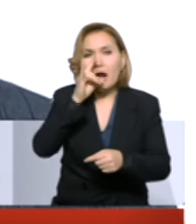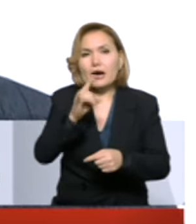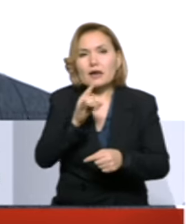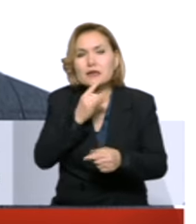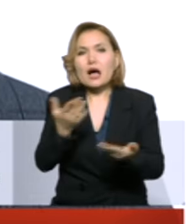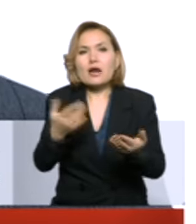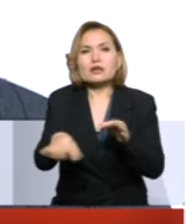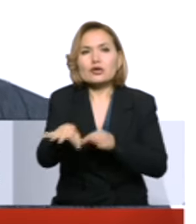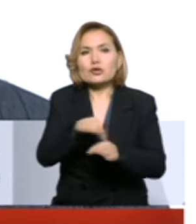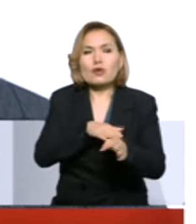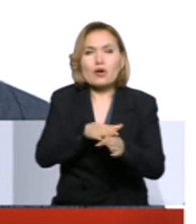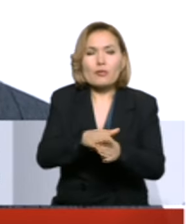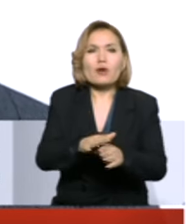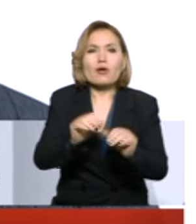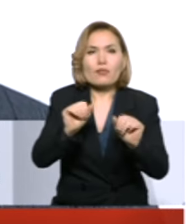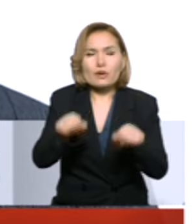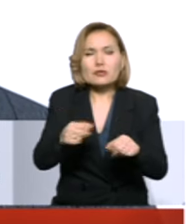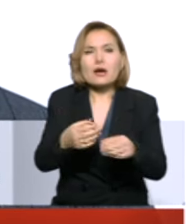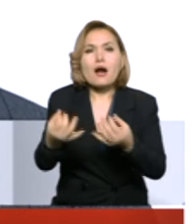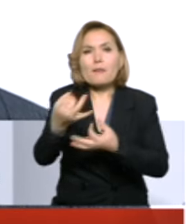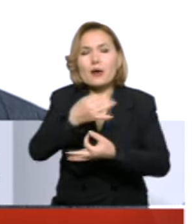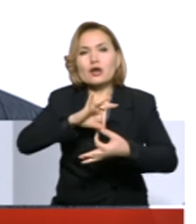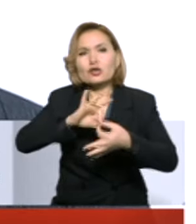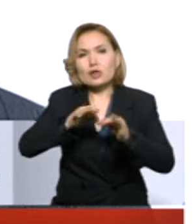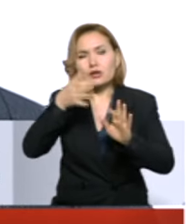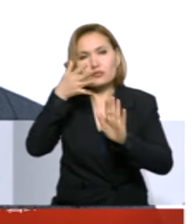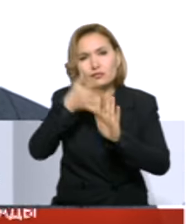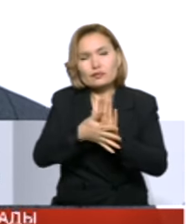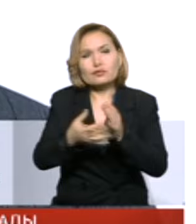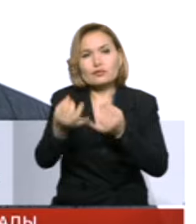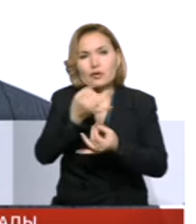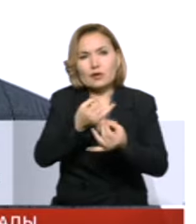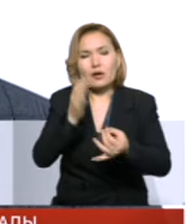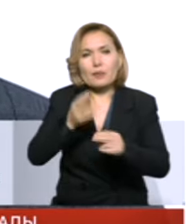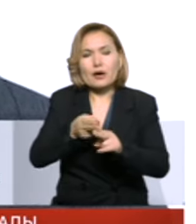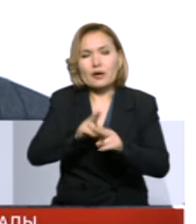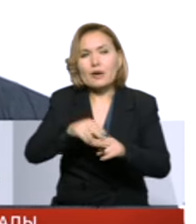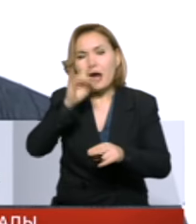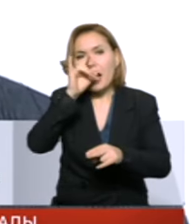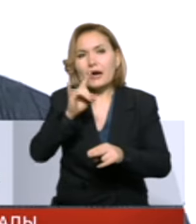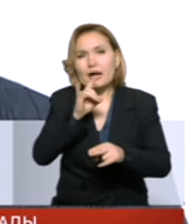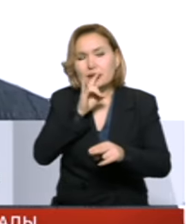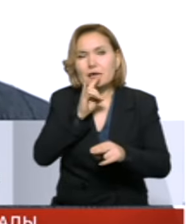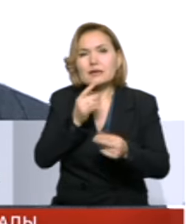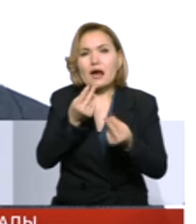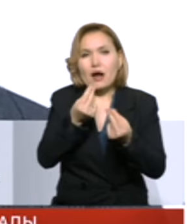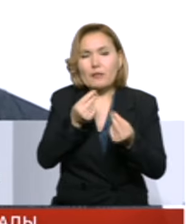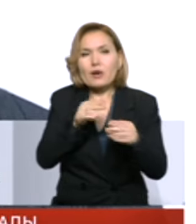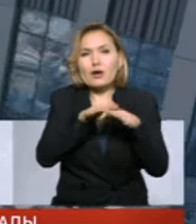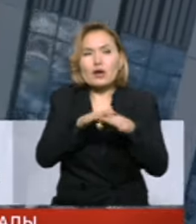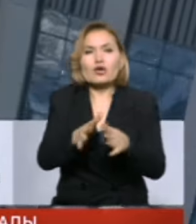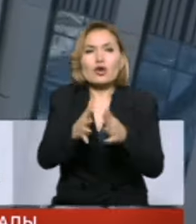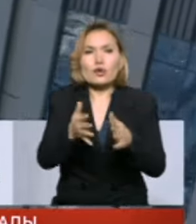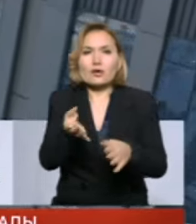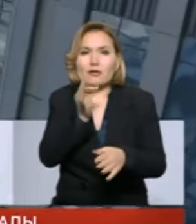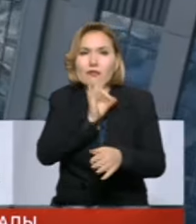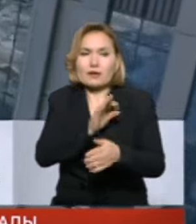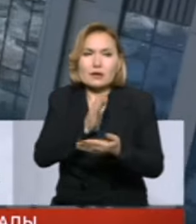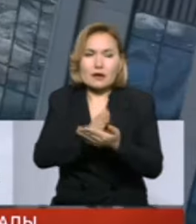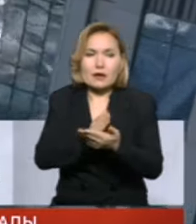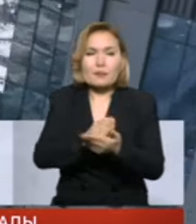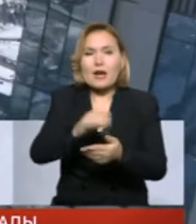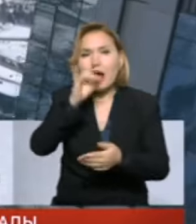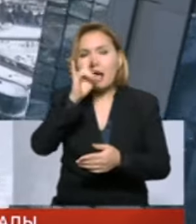қандай жобаларды іске асыруға болады? Соның бәрі талқыланады. Әлбетте, олардың елімізге инвестиция құюға қызығушылығы зор. Өйткені ол